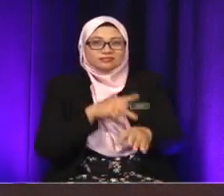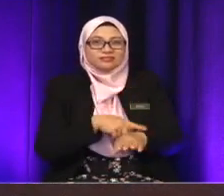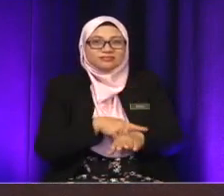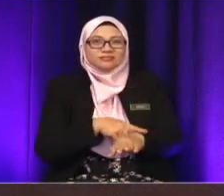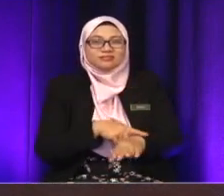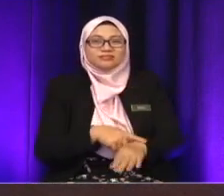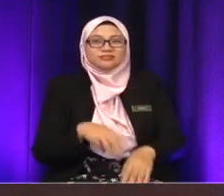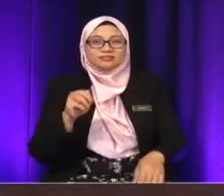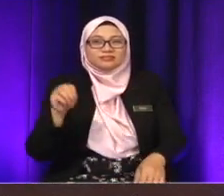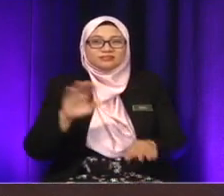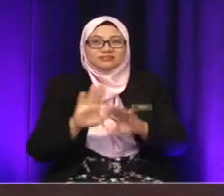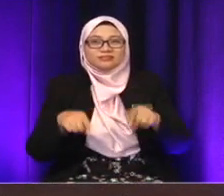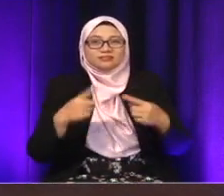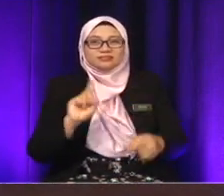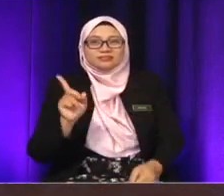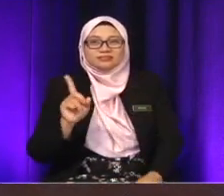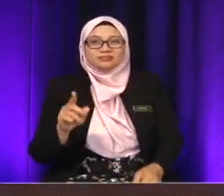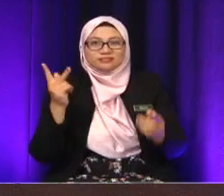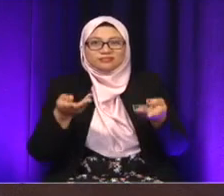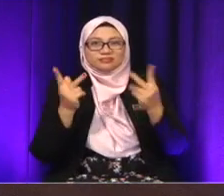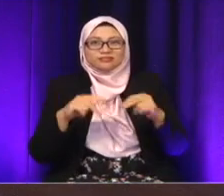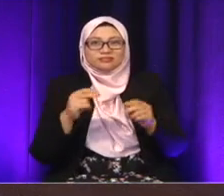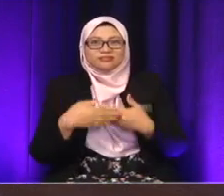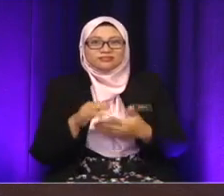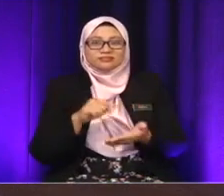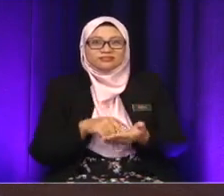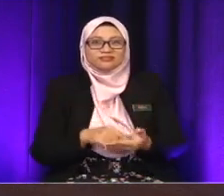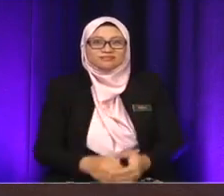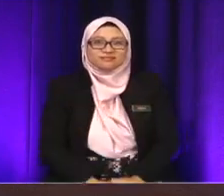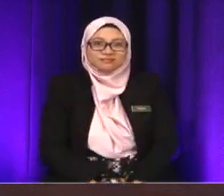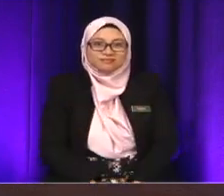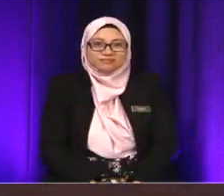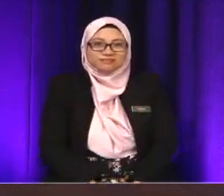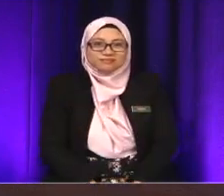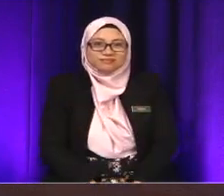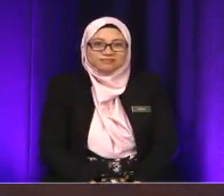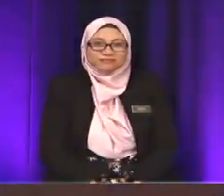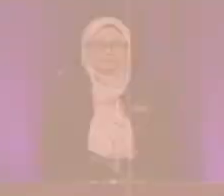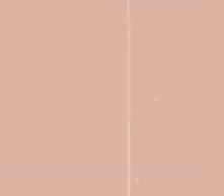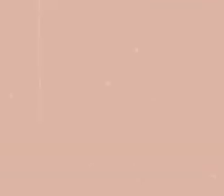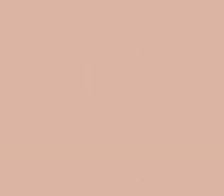penonton, murid-murid jangan ke mana-mana, kembali selepas ini di Didik TV KPM.